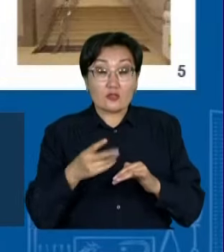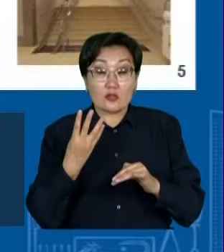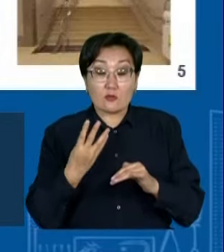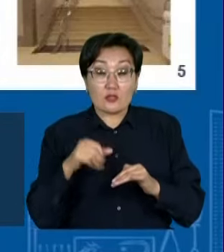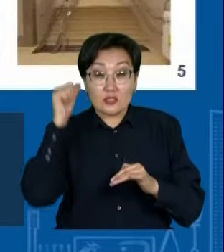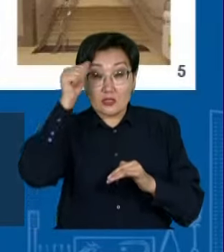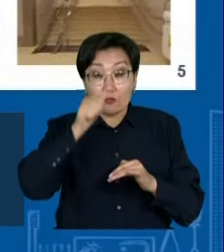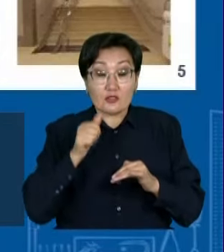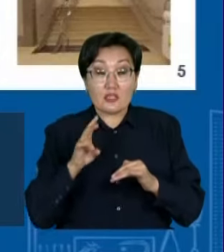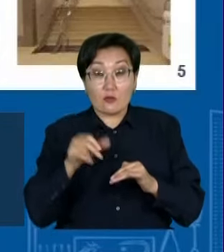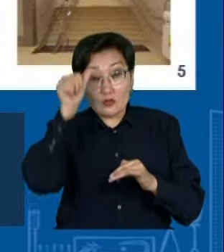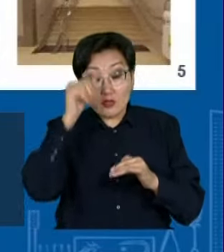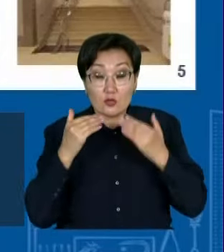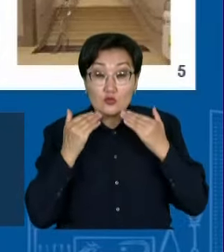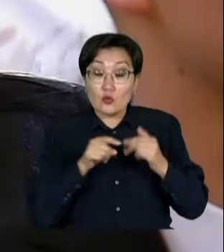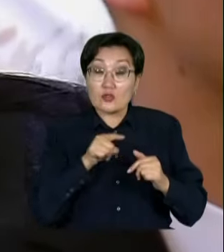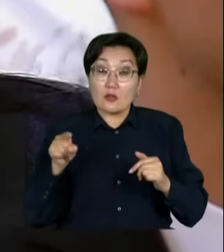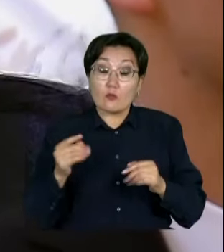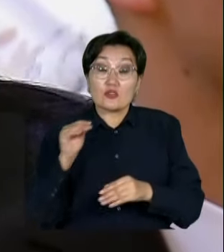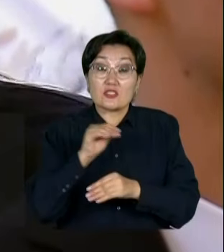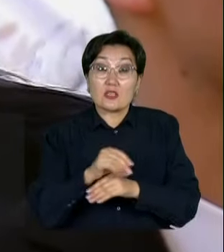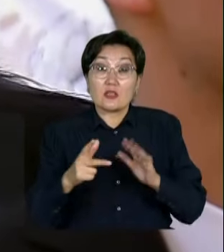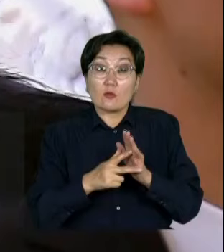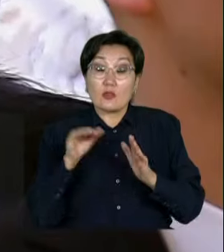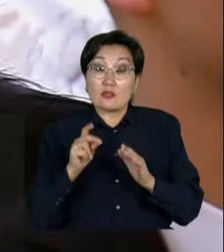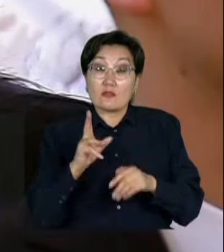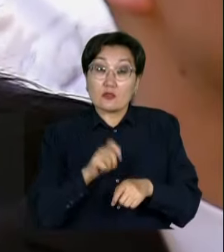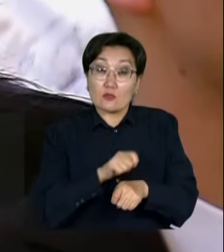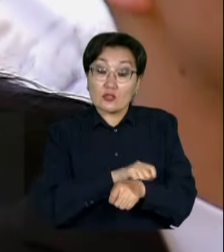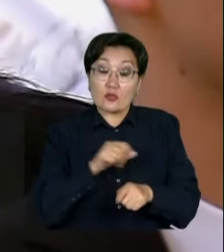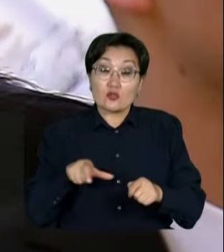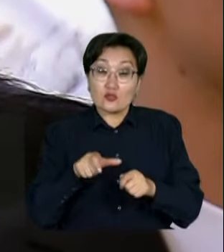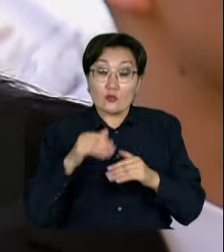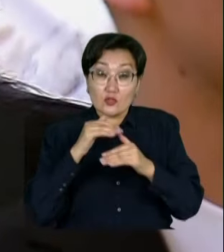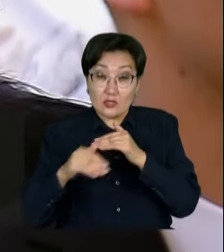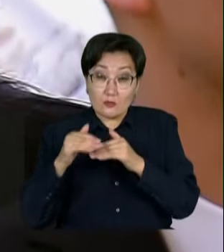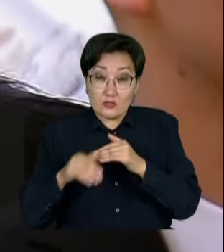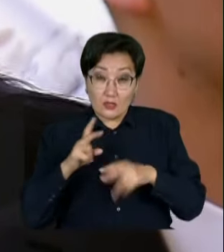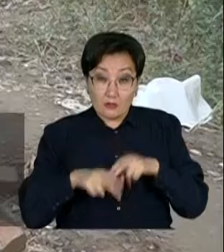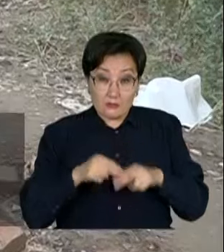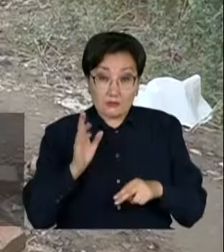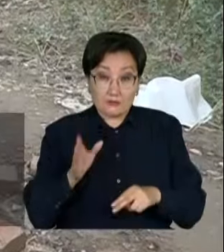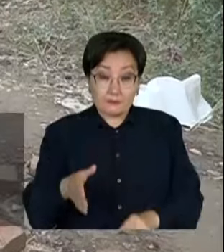24 жылдың қараша айының соңына дейін қосымша 8,000 шаршы метр жол жобасын саламыз.